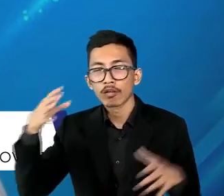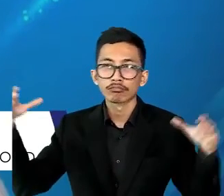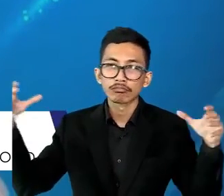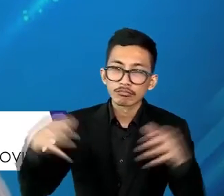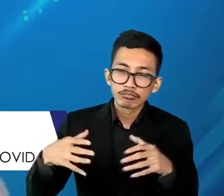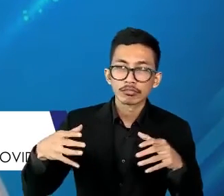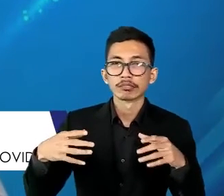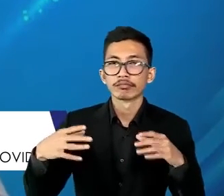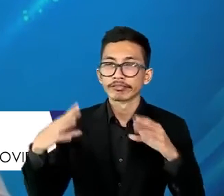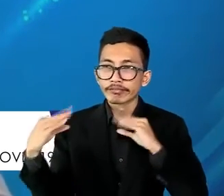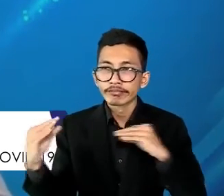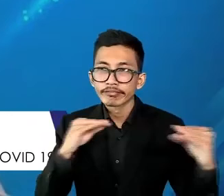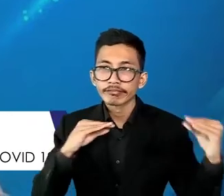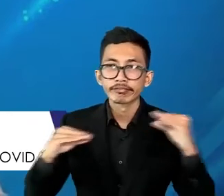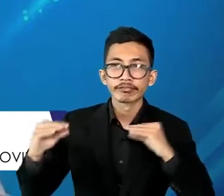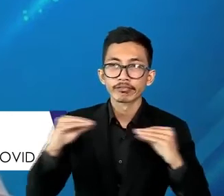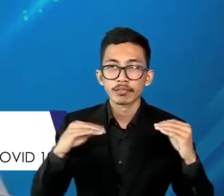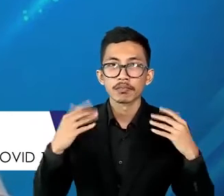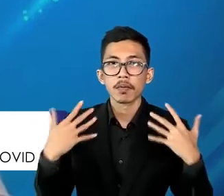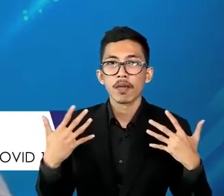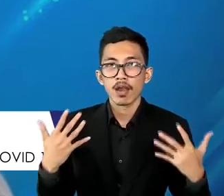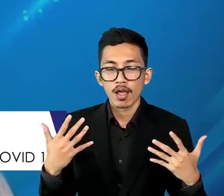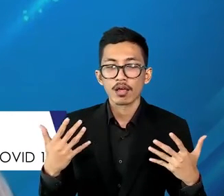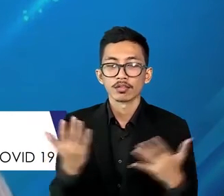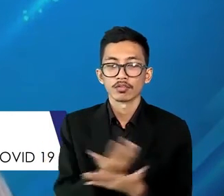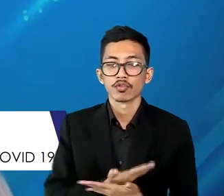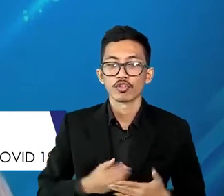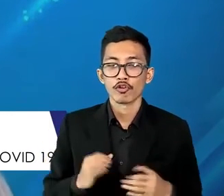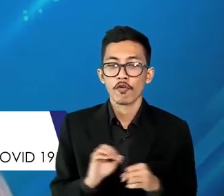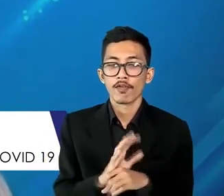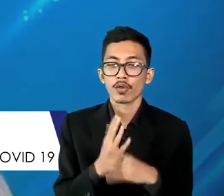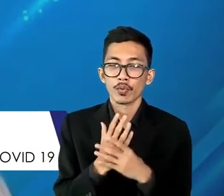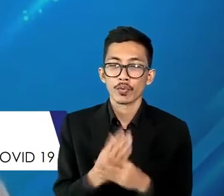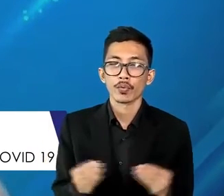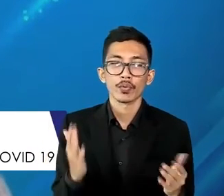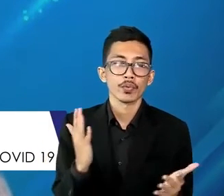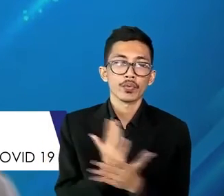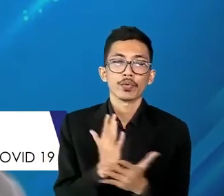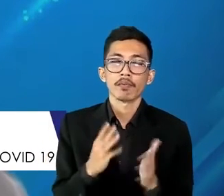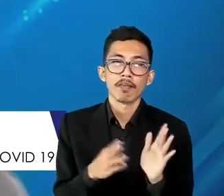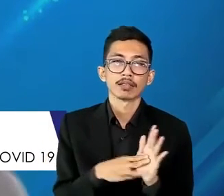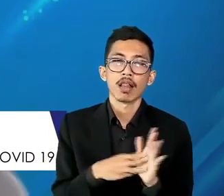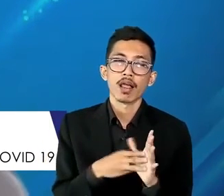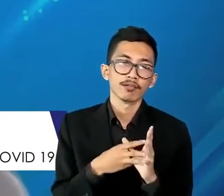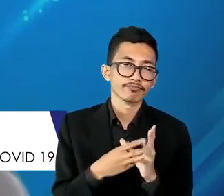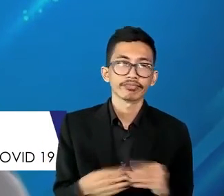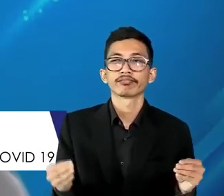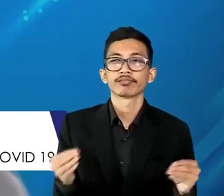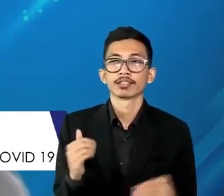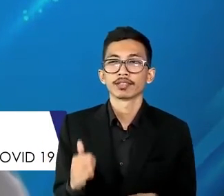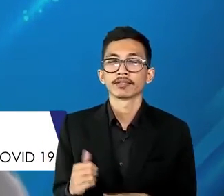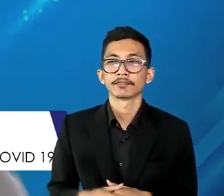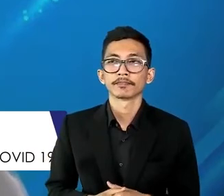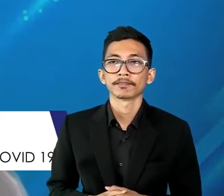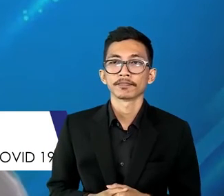bisa dilakukan untuk masyarakat supaya kita segera bisa menyelesaikan masalah itu dengan lebih baik. Kemudian yang